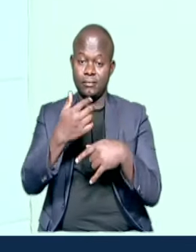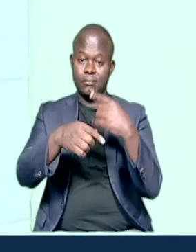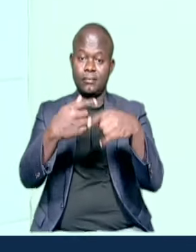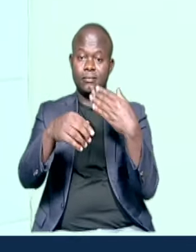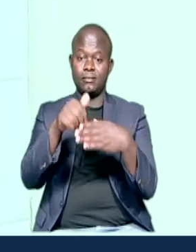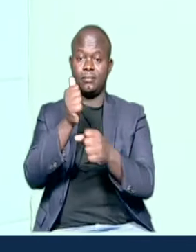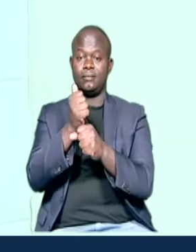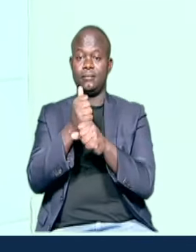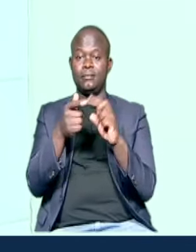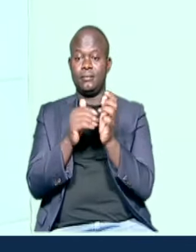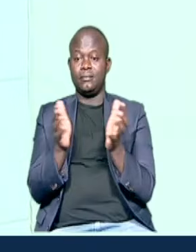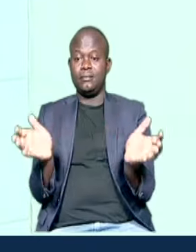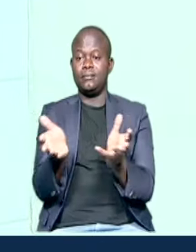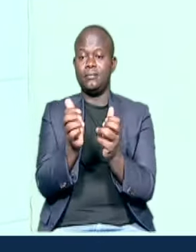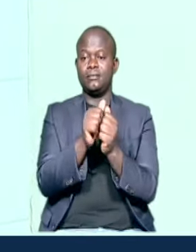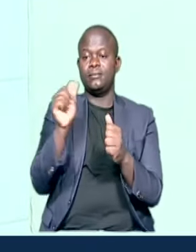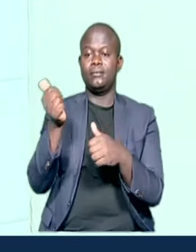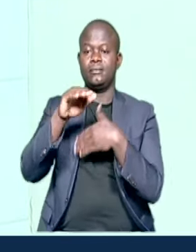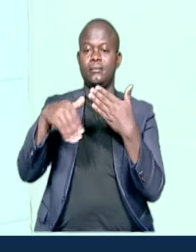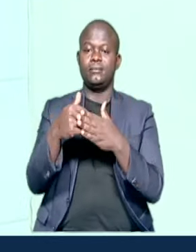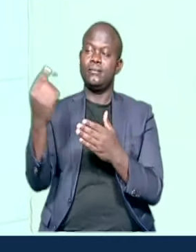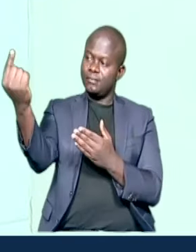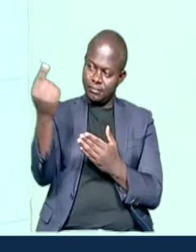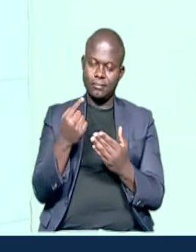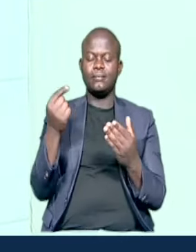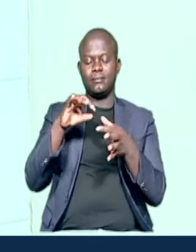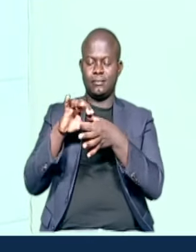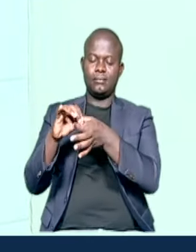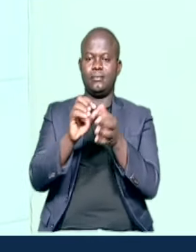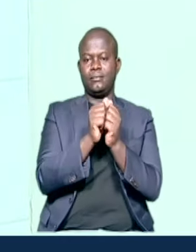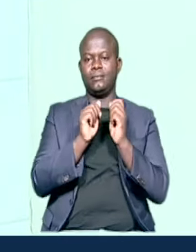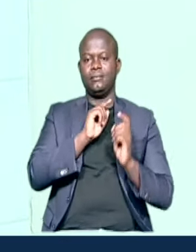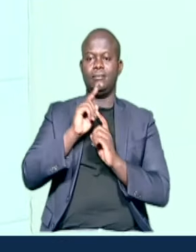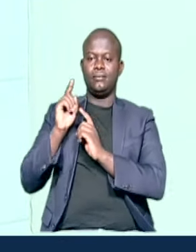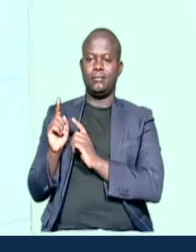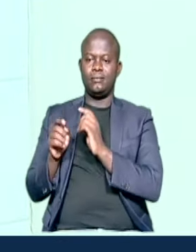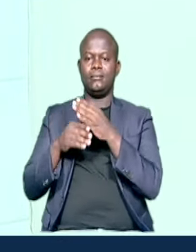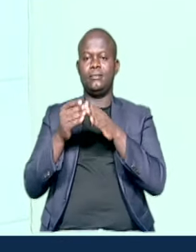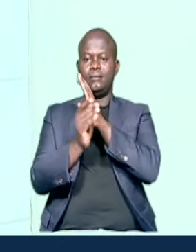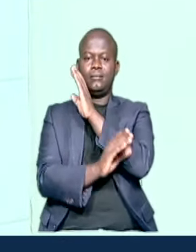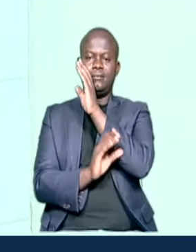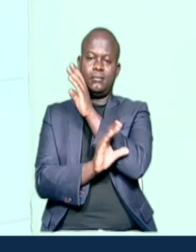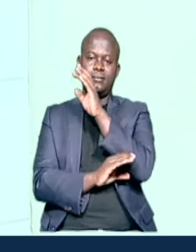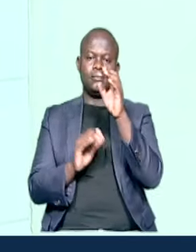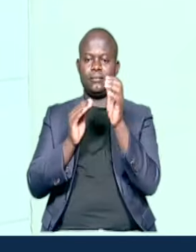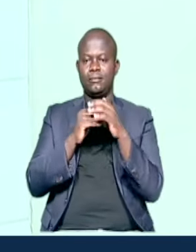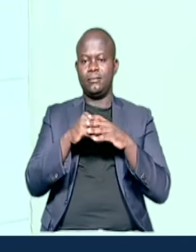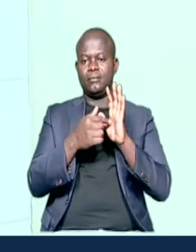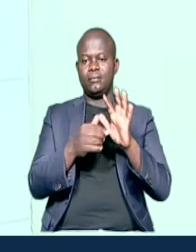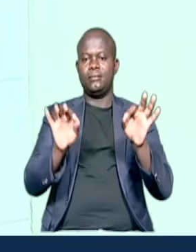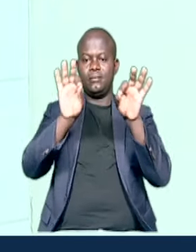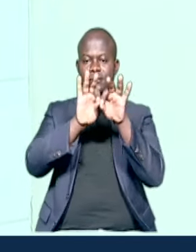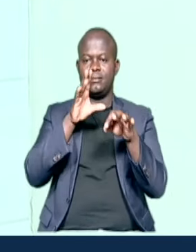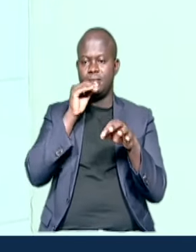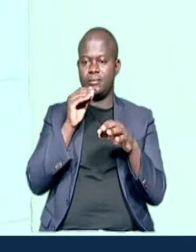gukora ndetse nshishikariza n'abandi kudusanga tugakomezanya mu gisirikare tukubaka igihugu mu ndangagaciro